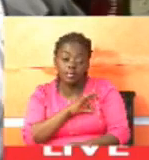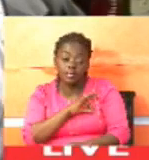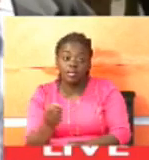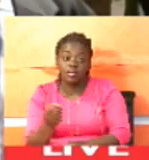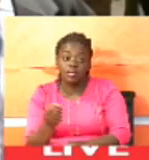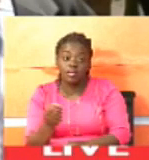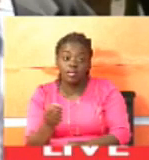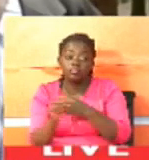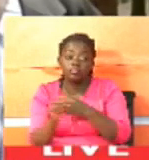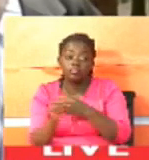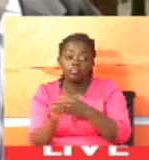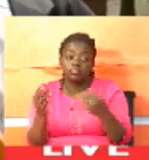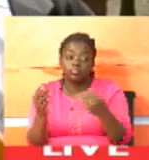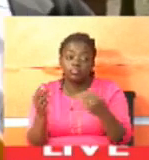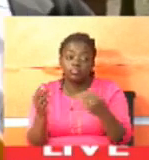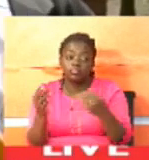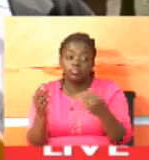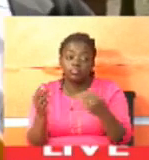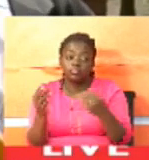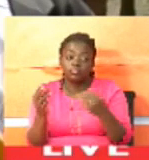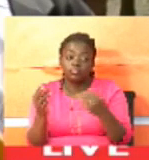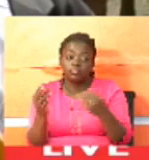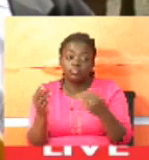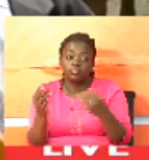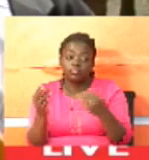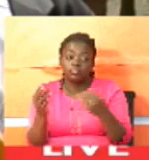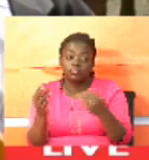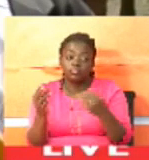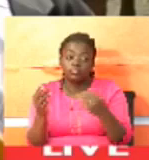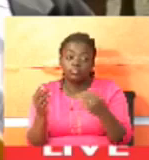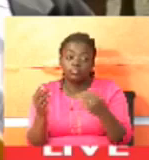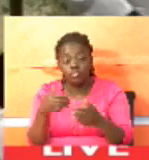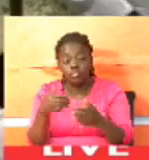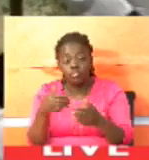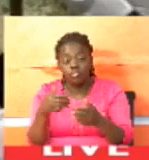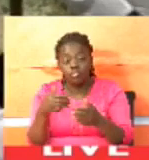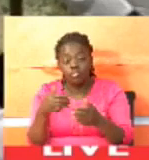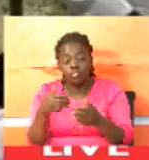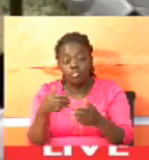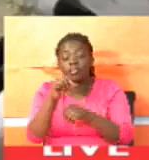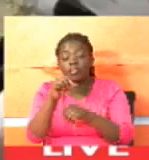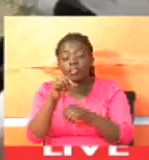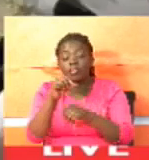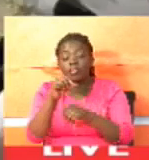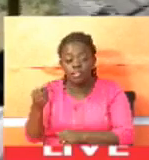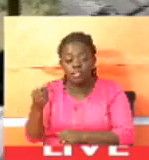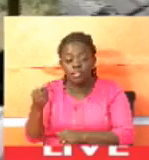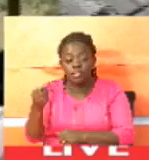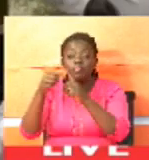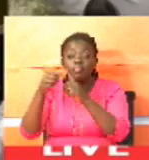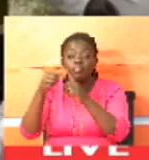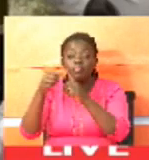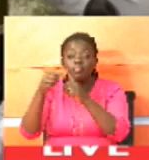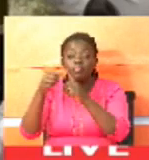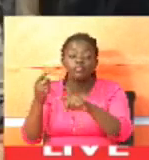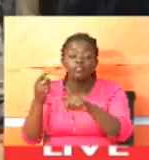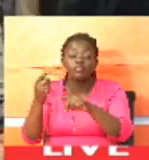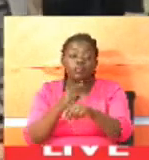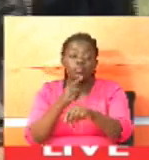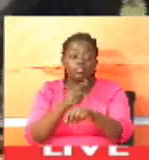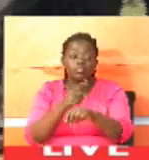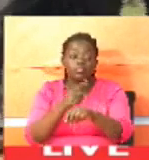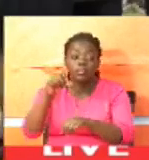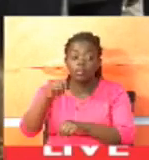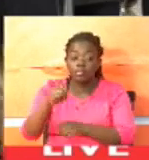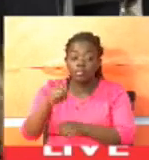oba kekategeeza simanyi nakumanya okuyita abakyapasoni bonna abagenda mu 6+ n'obatuuza okuva ssaawa 3